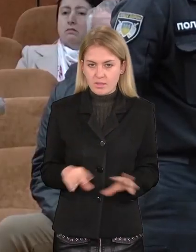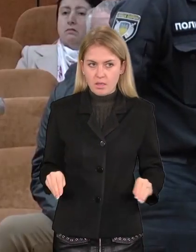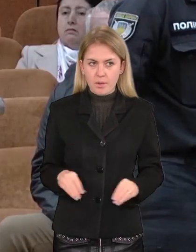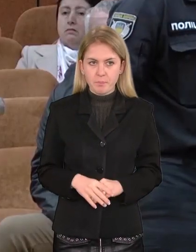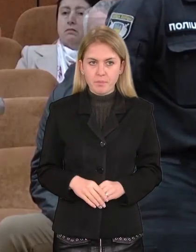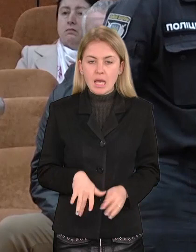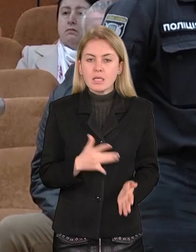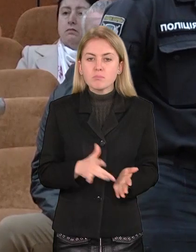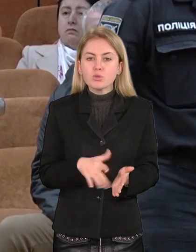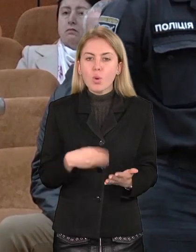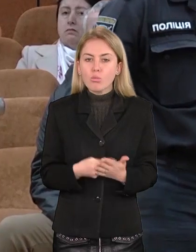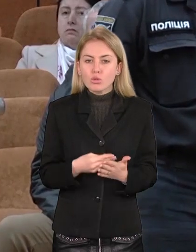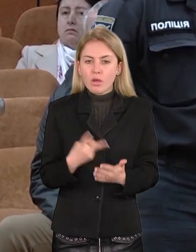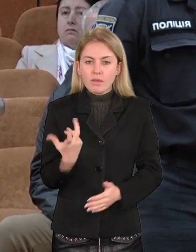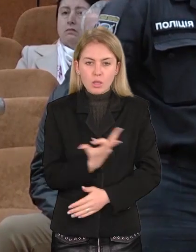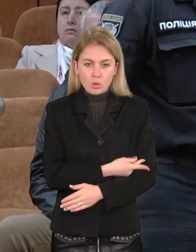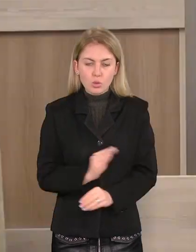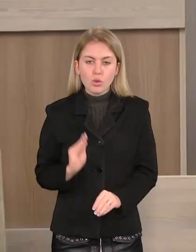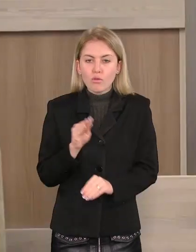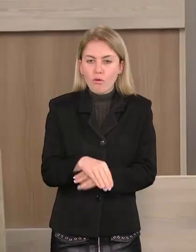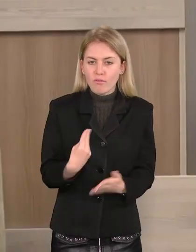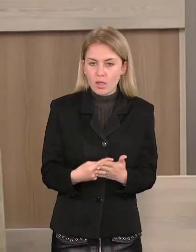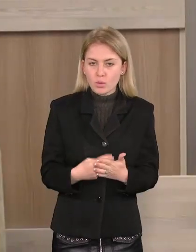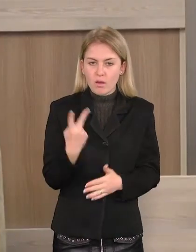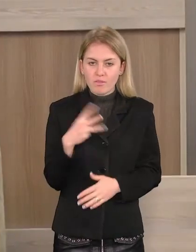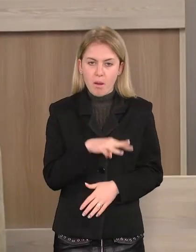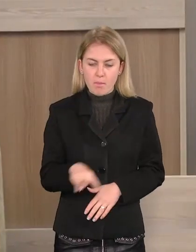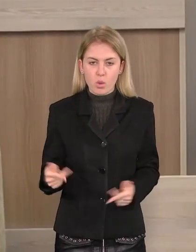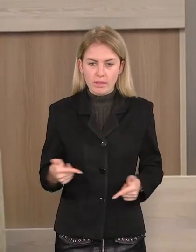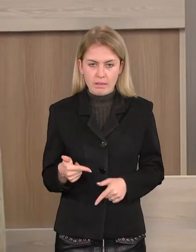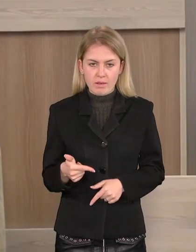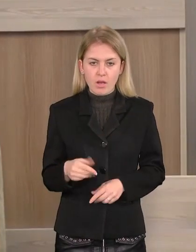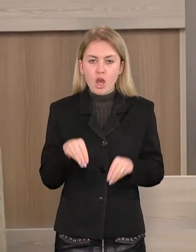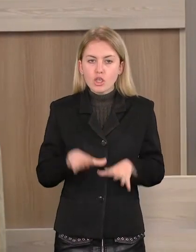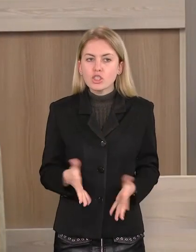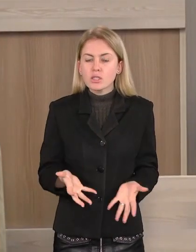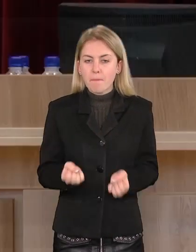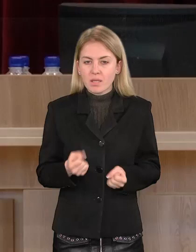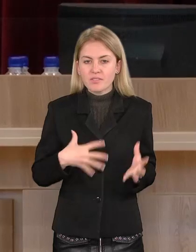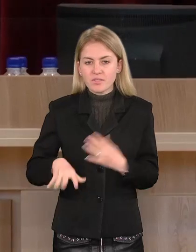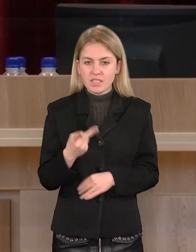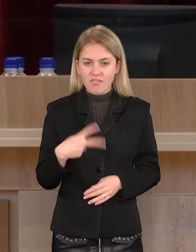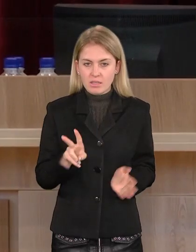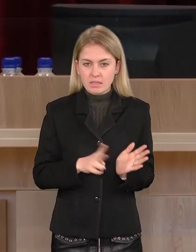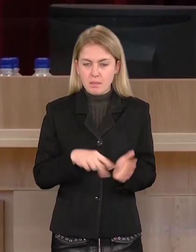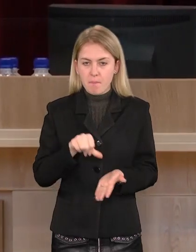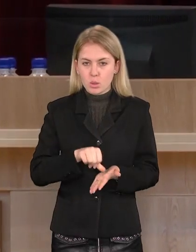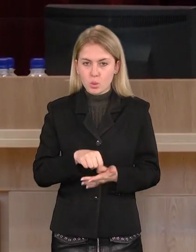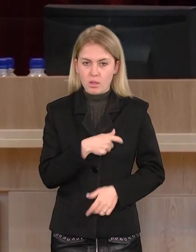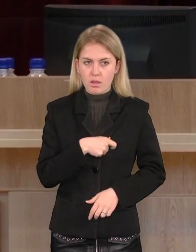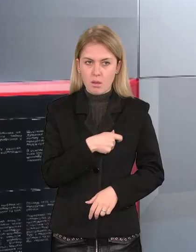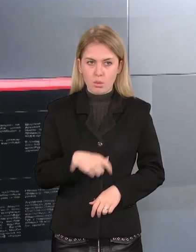Все ж з міського бюджету на інсулін дофінансували 2 мільйона гривень. Рішення підтримали усі 27 присутніх депутатів.